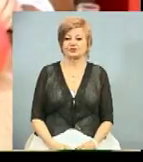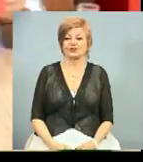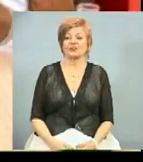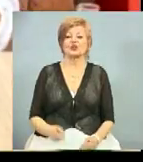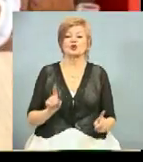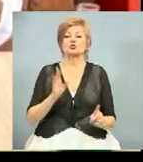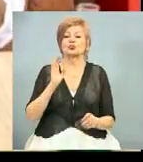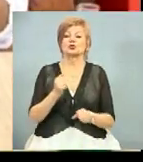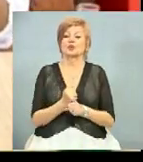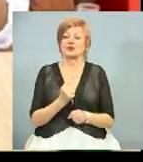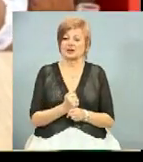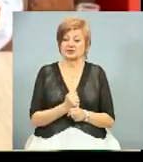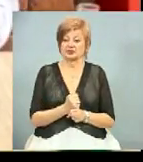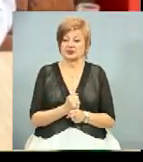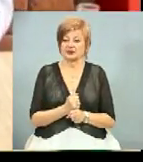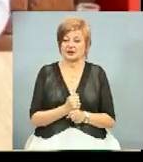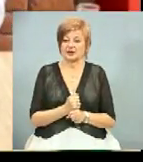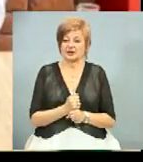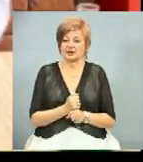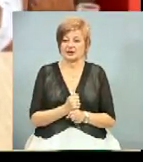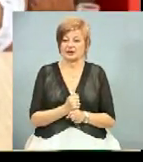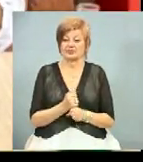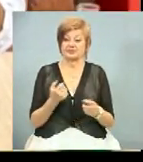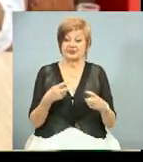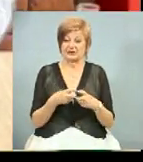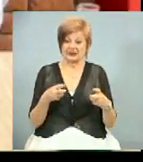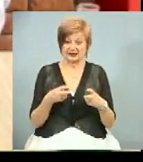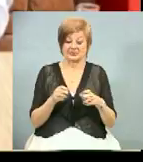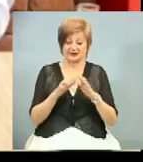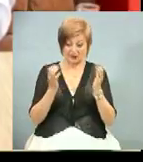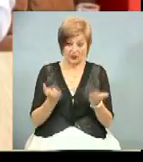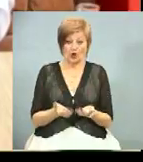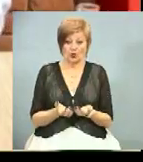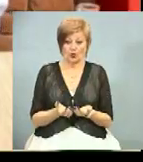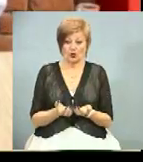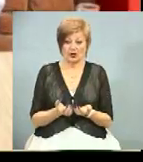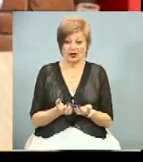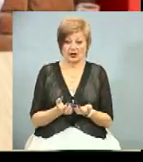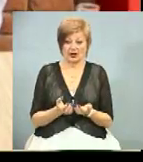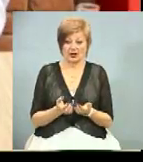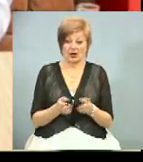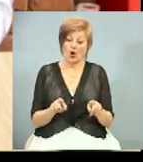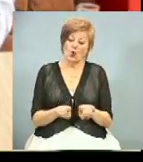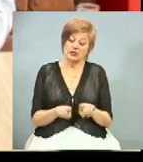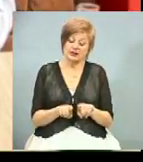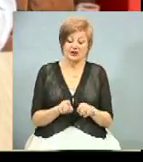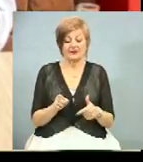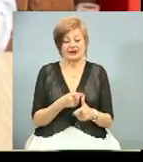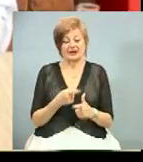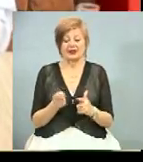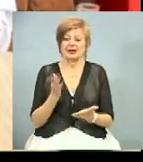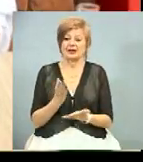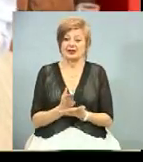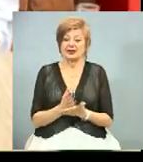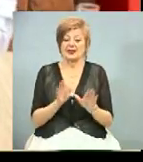ми будемо робити? Подивіться, кулька, вона вся однакова? Чи у неї є якісь